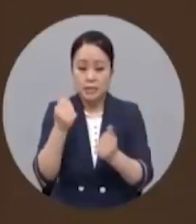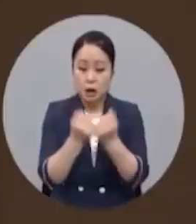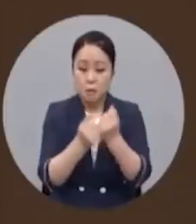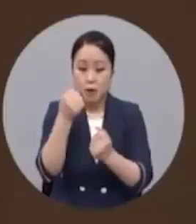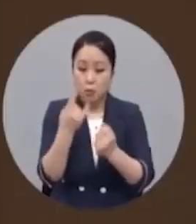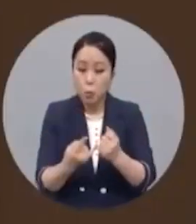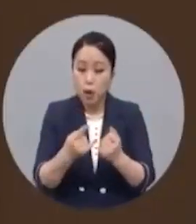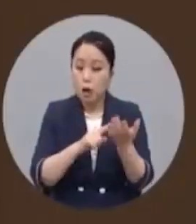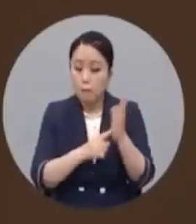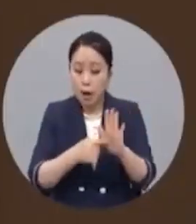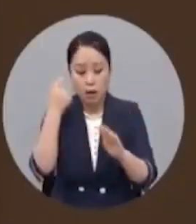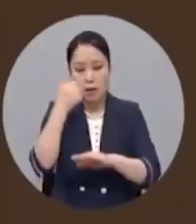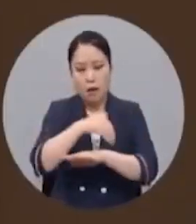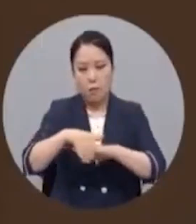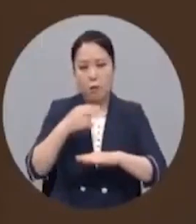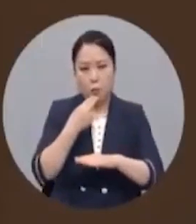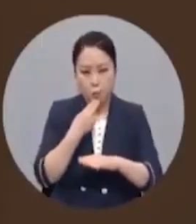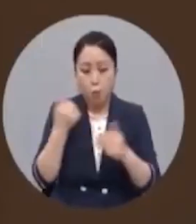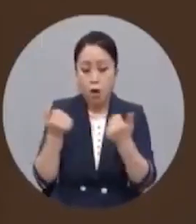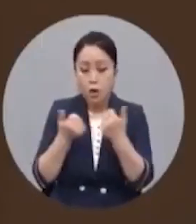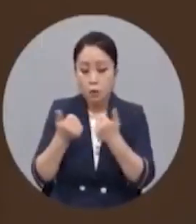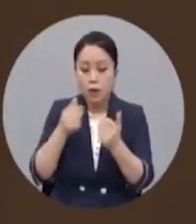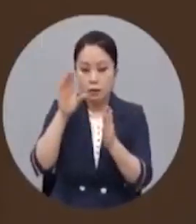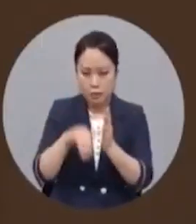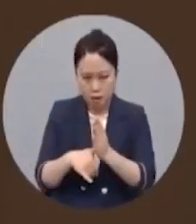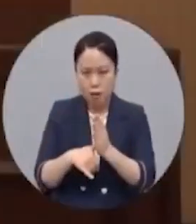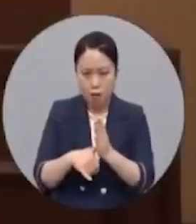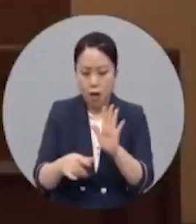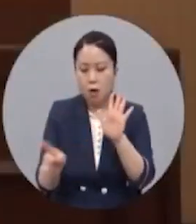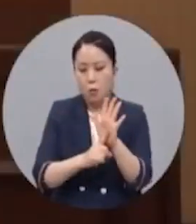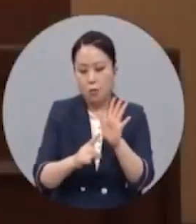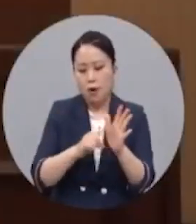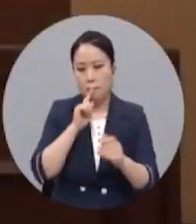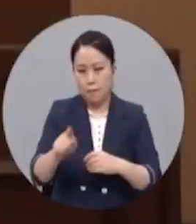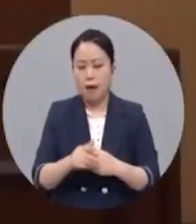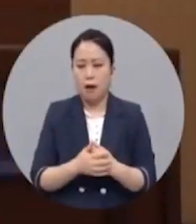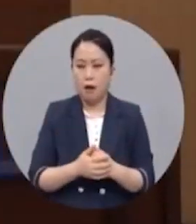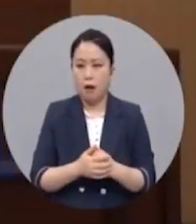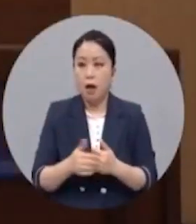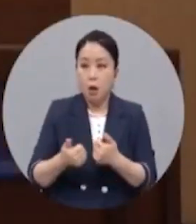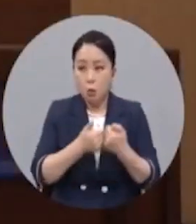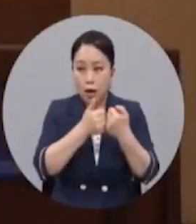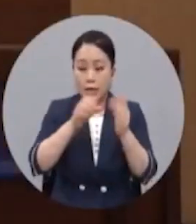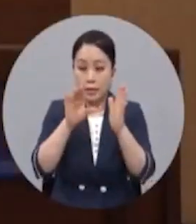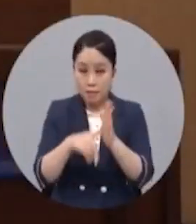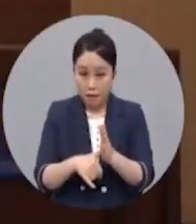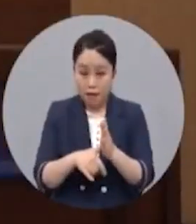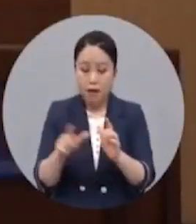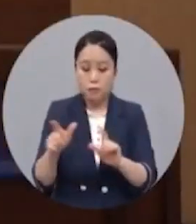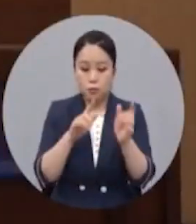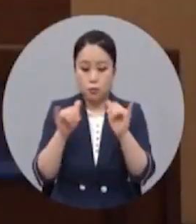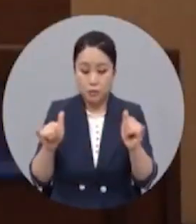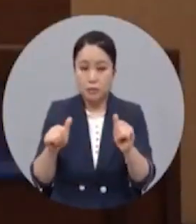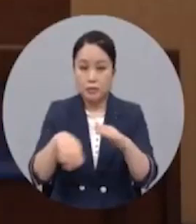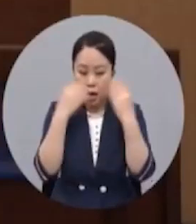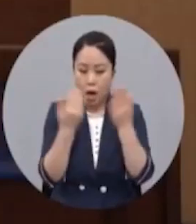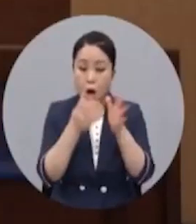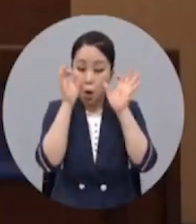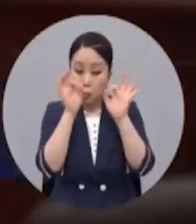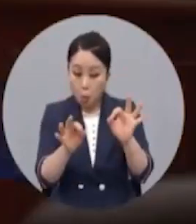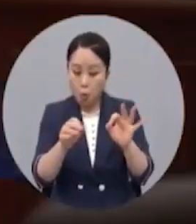의회에서 결과보고서를 공개하겠다고 했습니다. 본회의장에서 이제 주민들이 다 보는 앞에서 관람도 해도